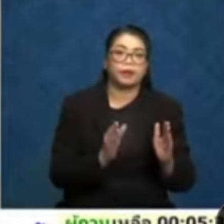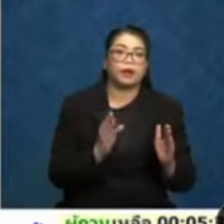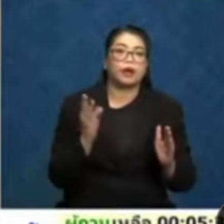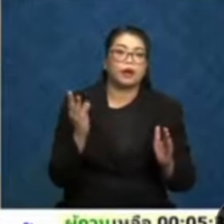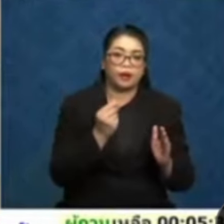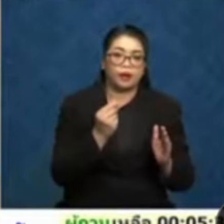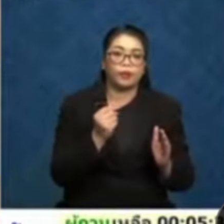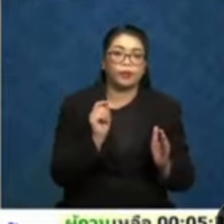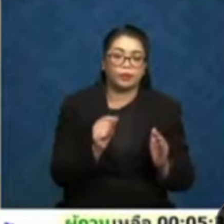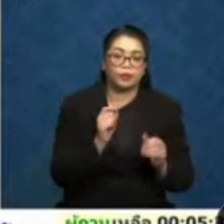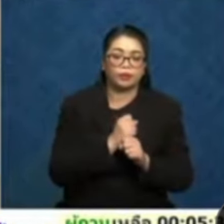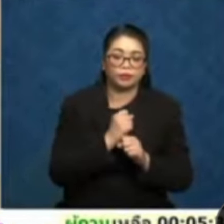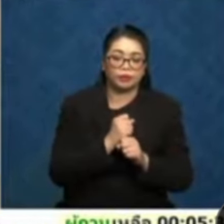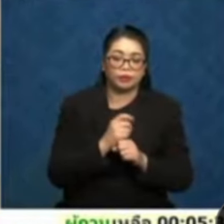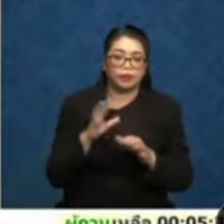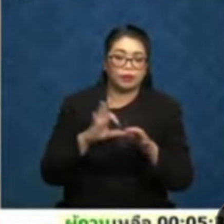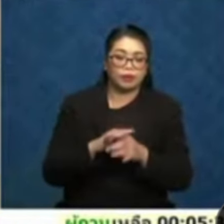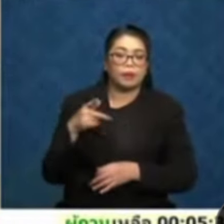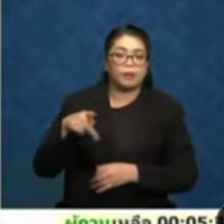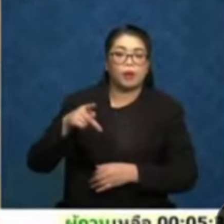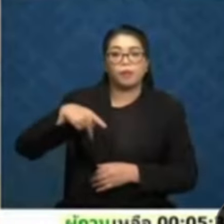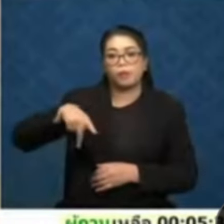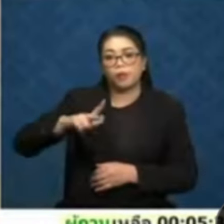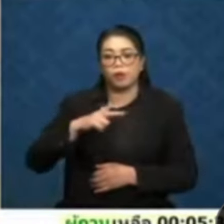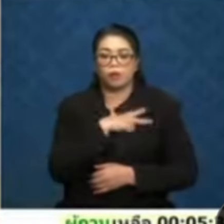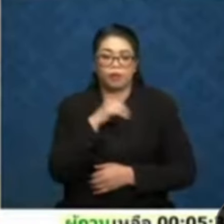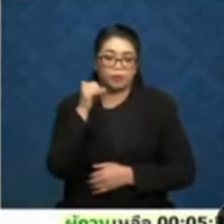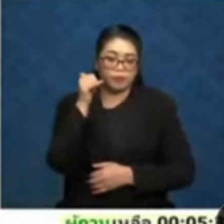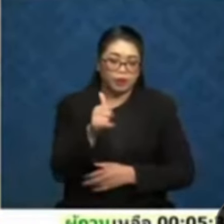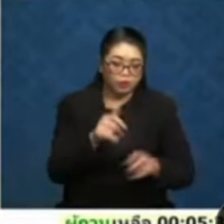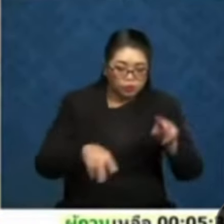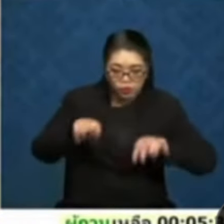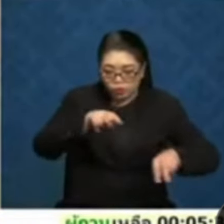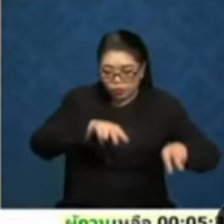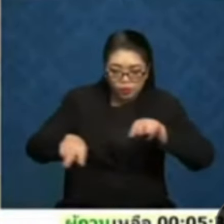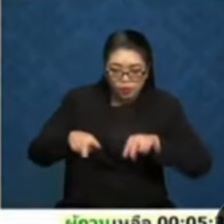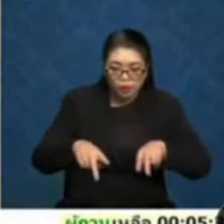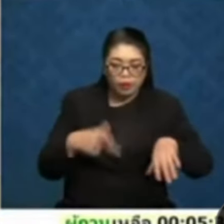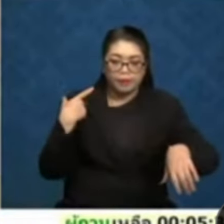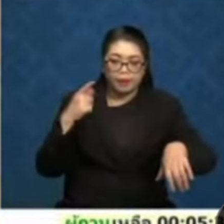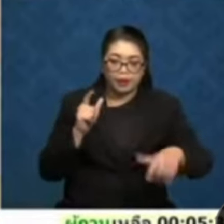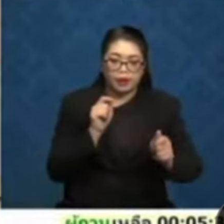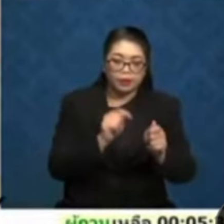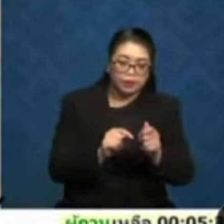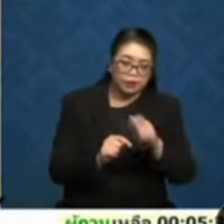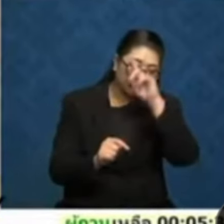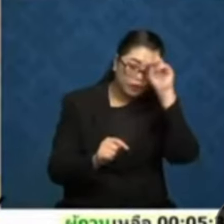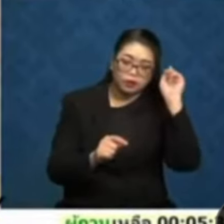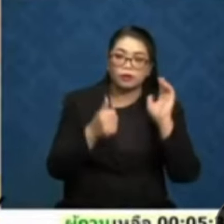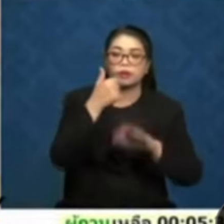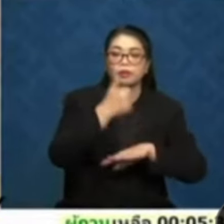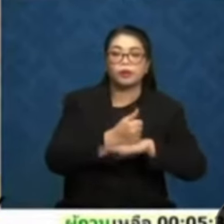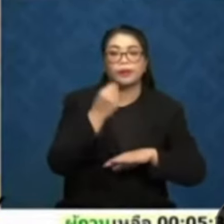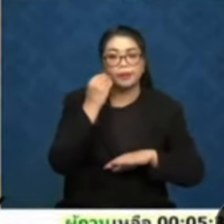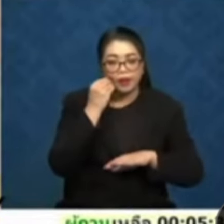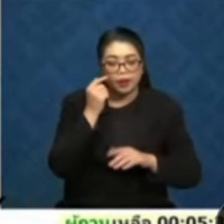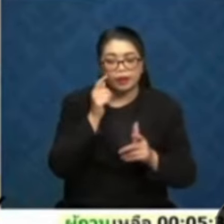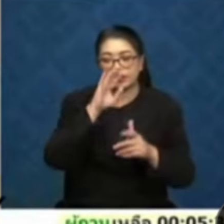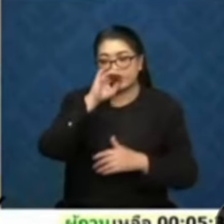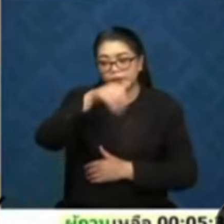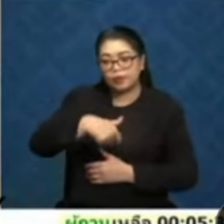บรเทาสาธารณภัยนะคะว่าในเรื่องของการเข้าไปสำรวจนะคะที่จะให้ทางปลัดอำเภอกำนันผู้ใหญ่บ้านเทศบาล